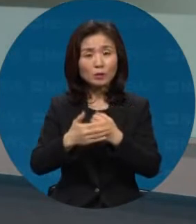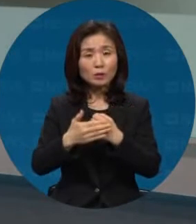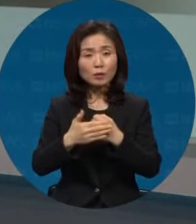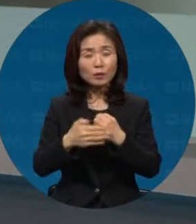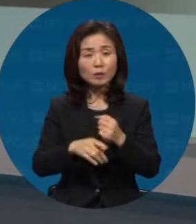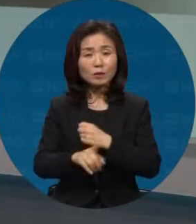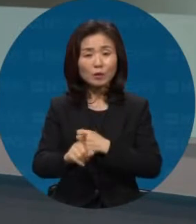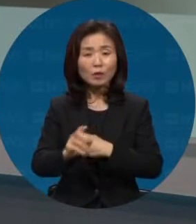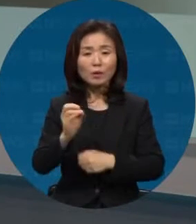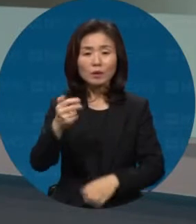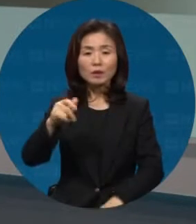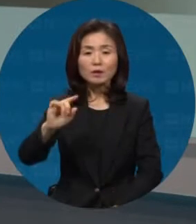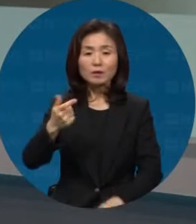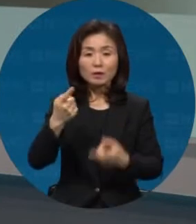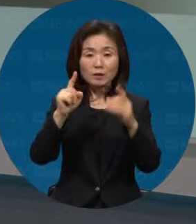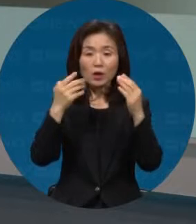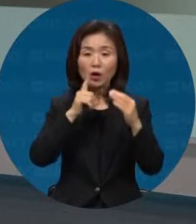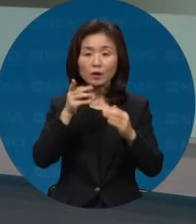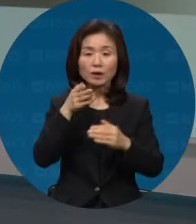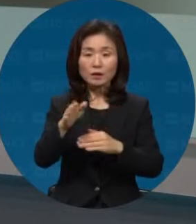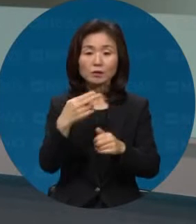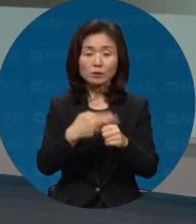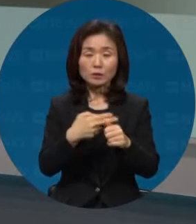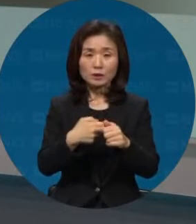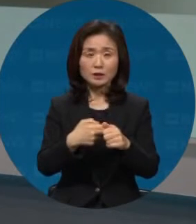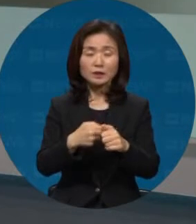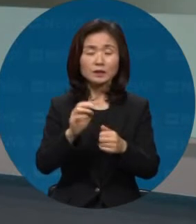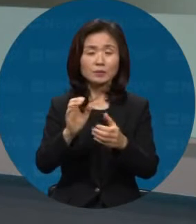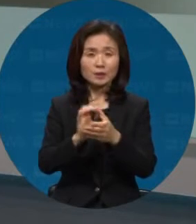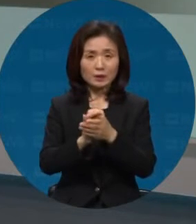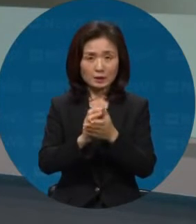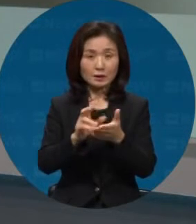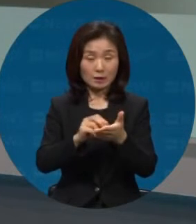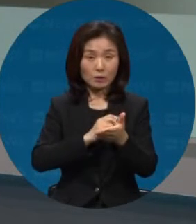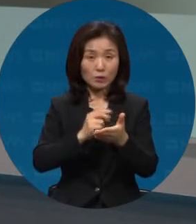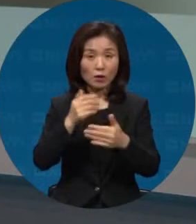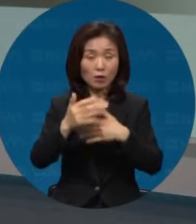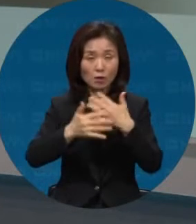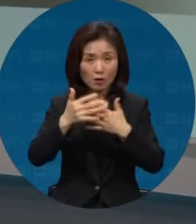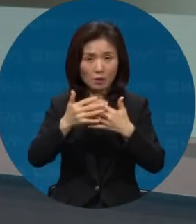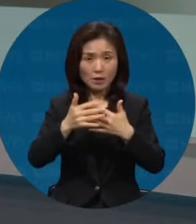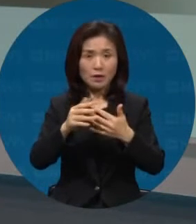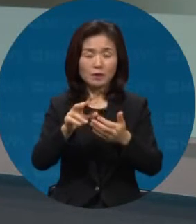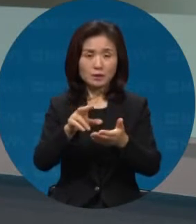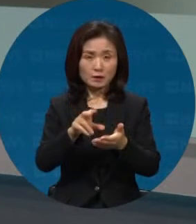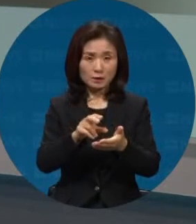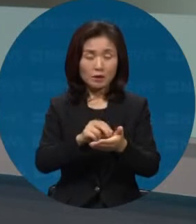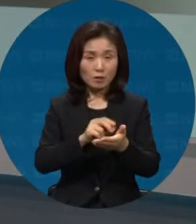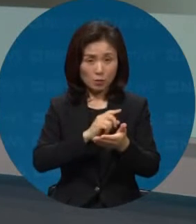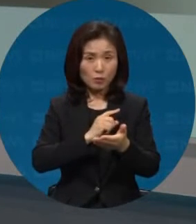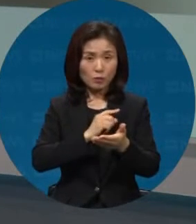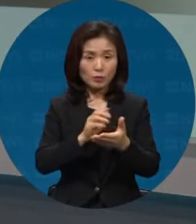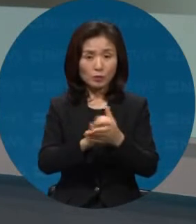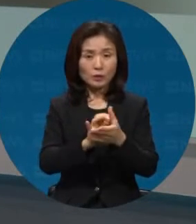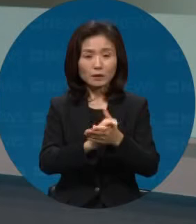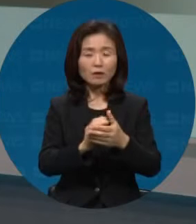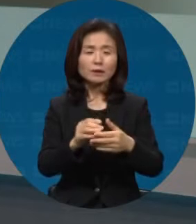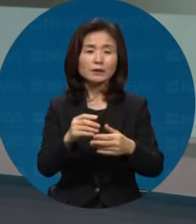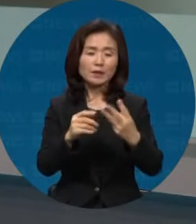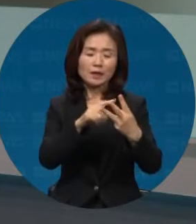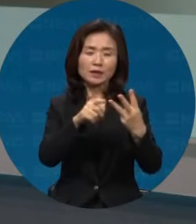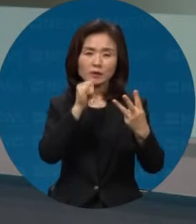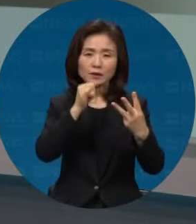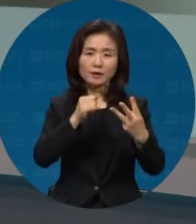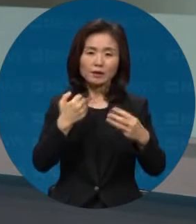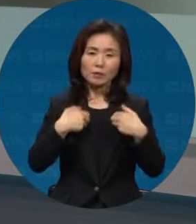오리건 대학교 의 언어학 교수 는 프렌즈 의 장점을 3가지로 분석합니다 그래서 매우 흥미롭고 자막에 있고 시청자들이 쉽게